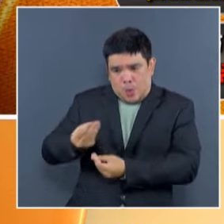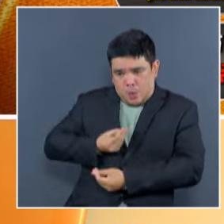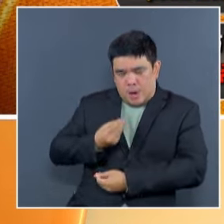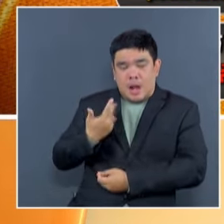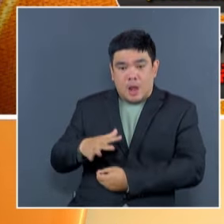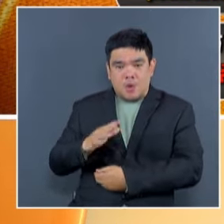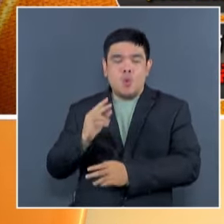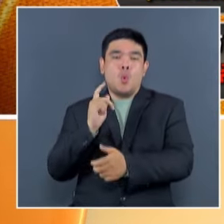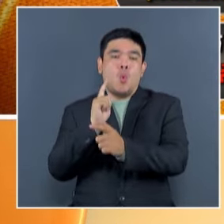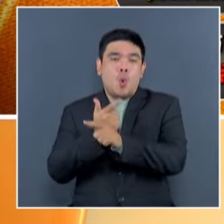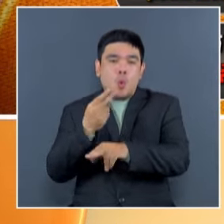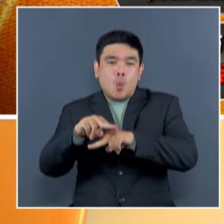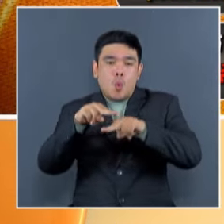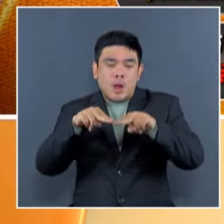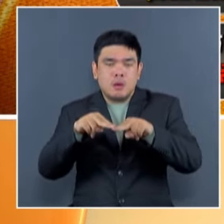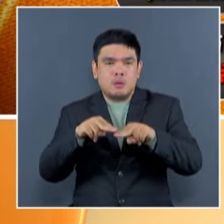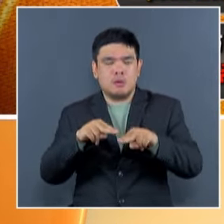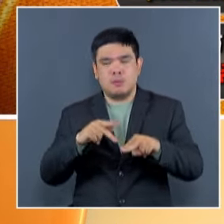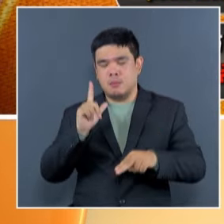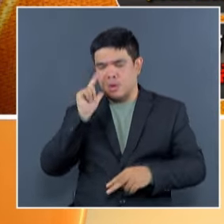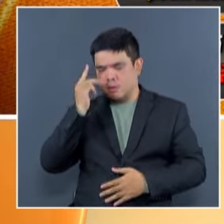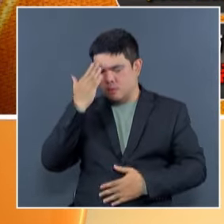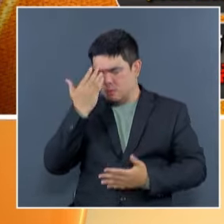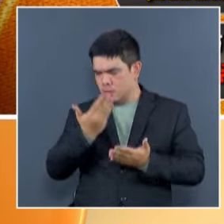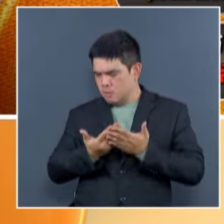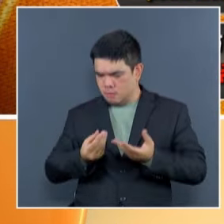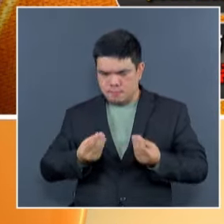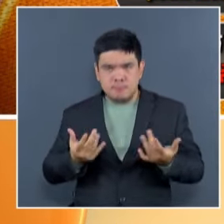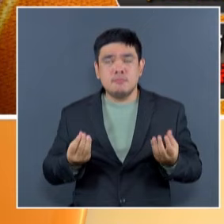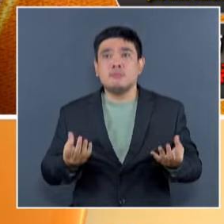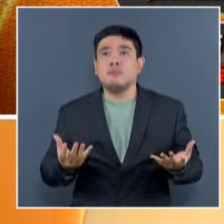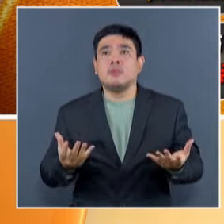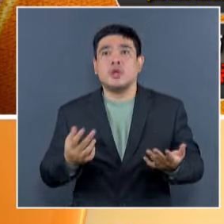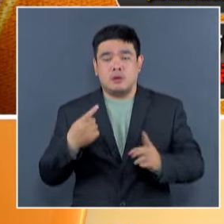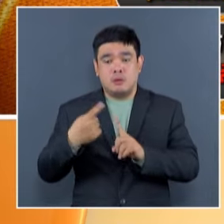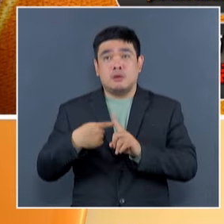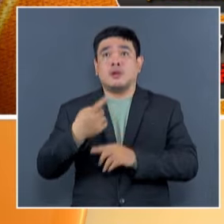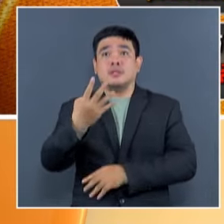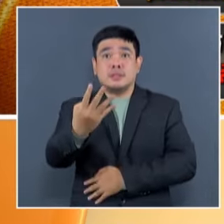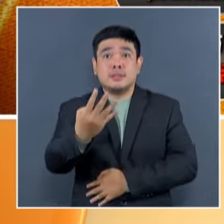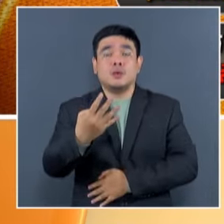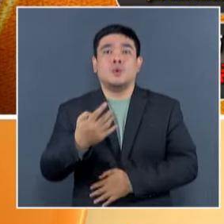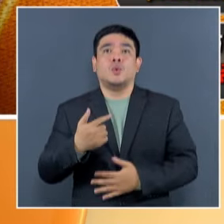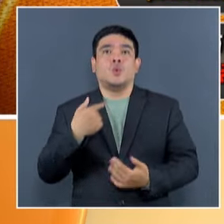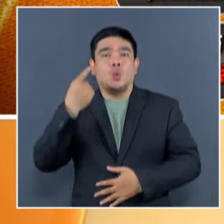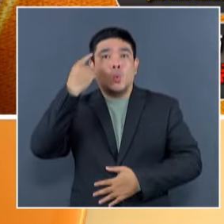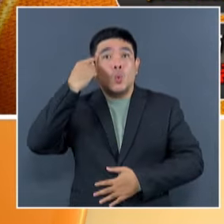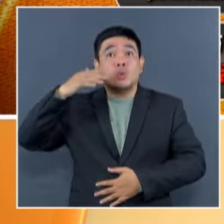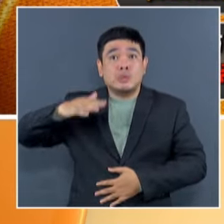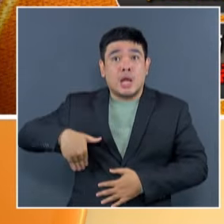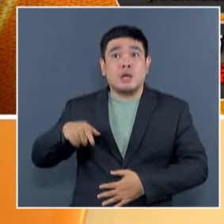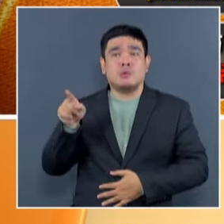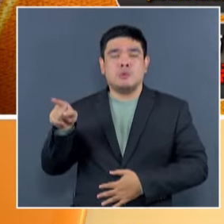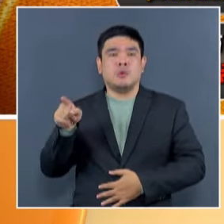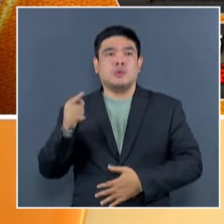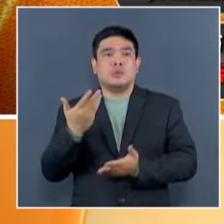วอ่ะครับเป็นของขวัญปีใหม่คุณแม่บอกยังไม่ได้เลยแล้วกว่าจะรู้มันผ่านไป4เดือนแล้วและที่สำคัญพอรู้จากลูกป